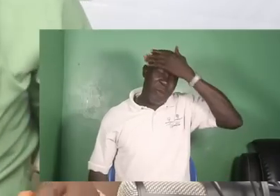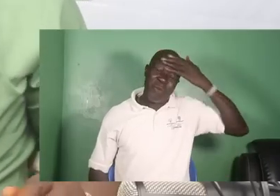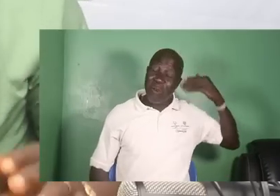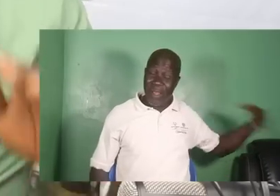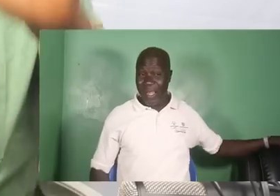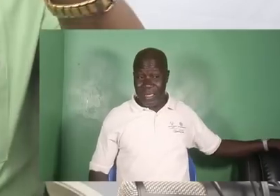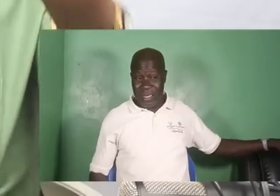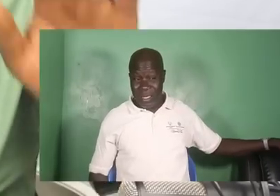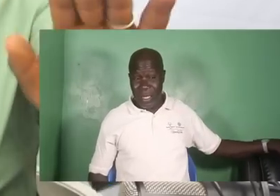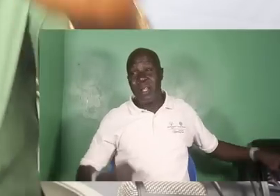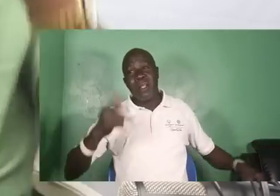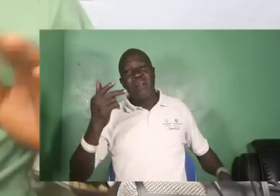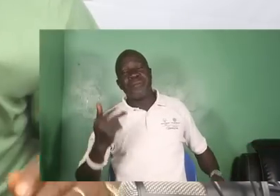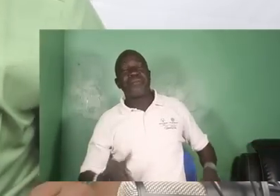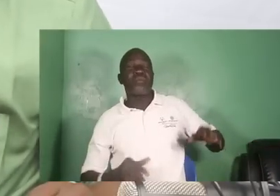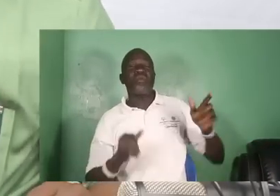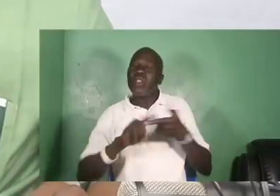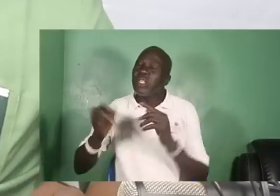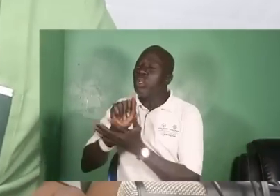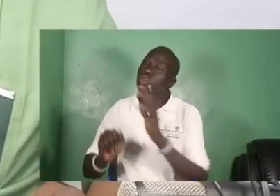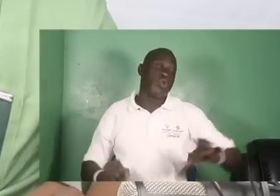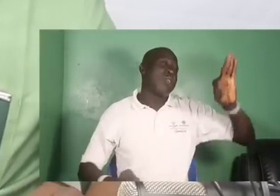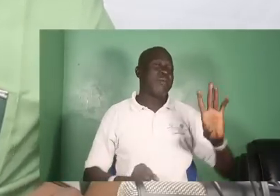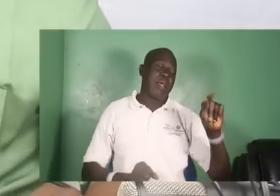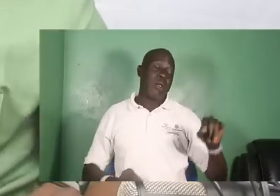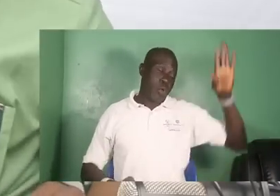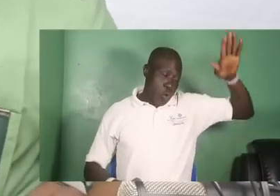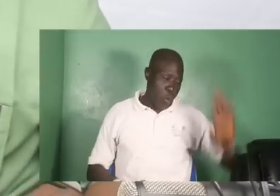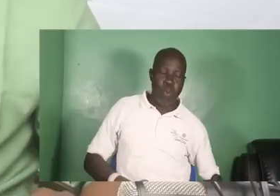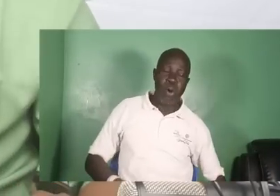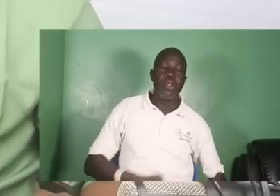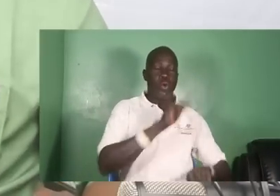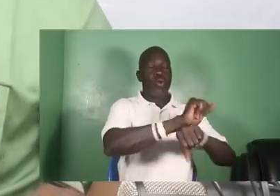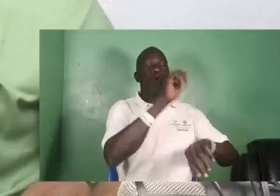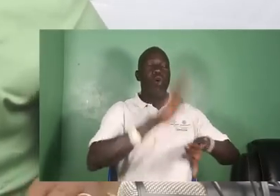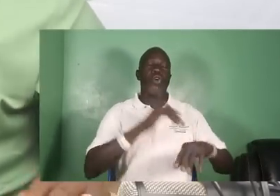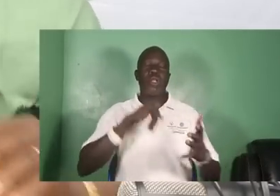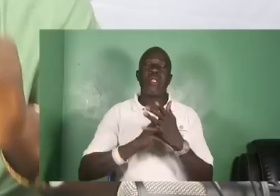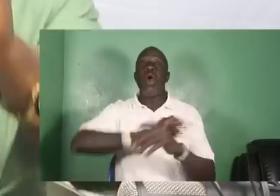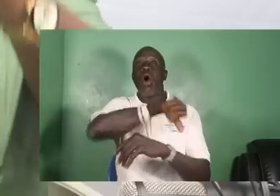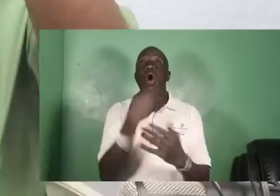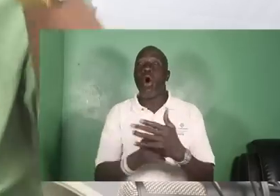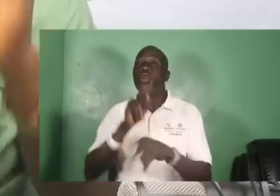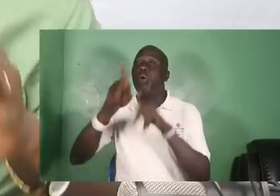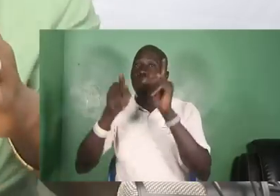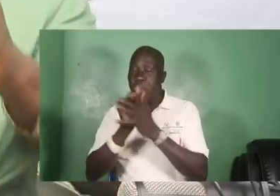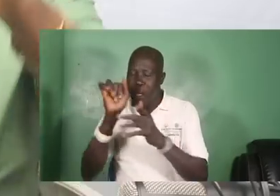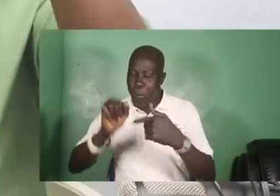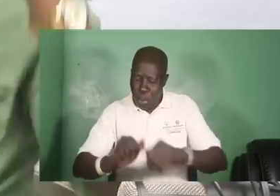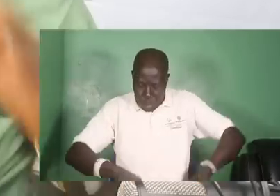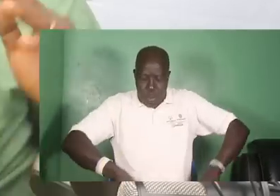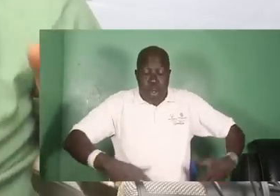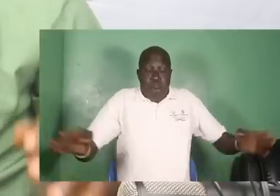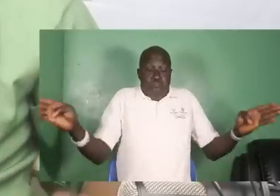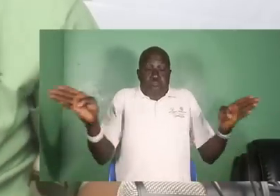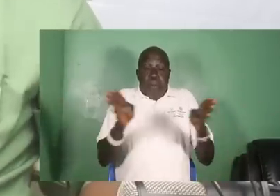àti kọ̀ sílẹ̀. So ọwọ́ òsì láti gbé lé nìyà. His left hand to the right hand. Àwọn àti sẹ́nu lẹ́nu. Gbogbo àwọn tó bá ń bá mi ní ilẹ̀